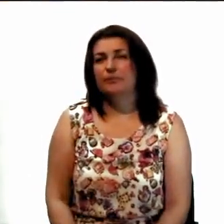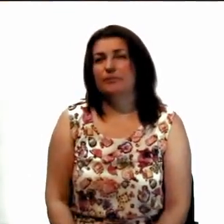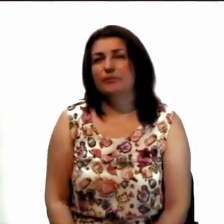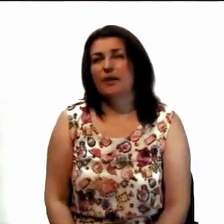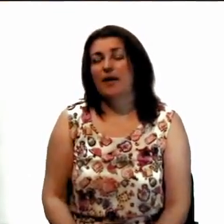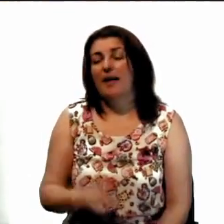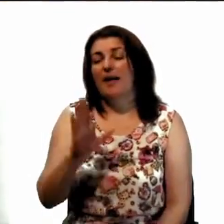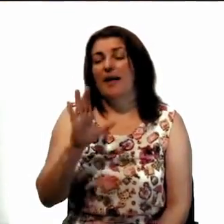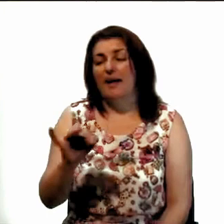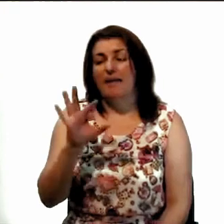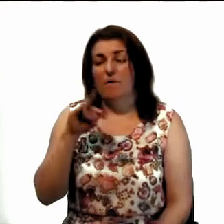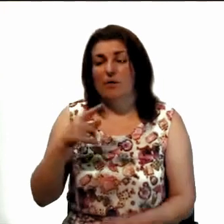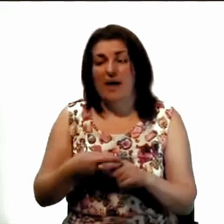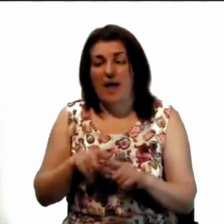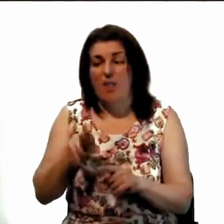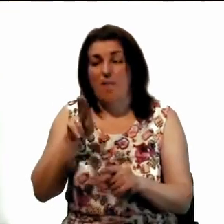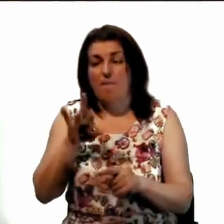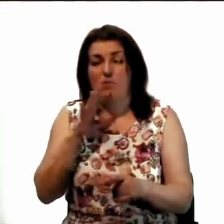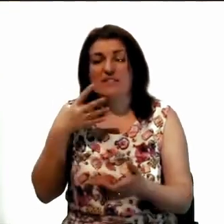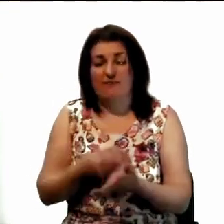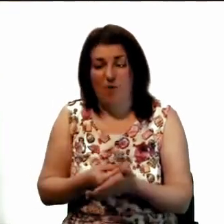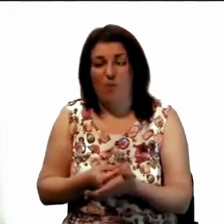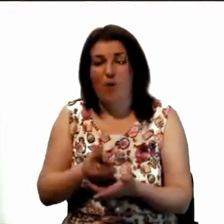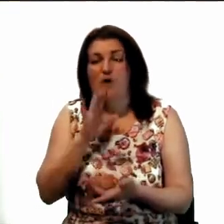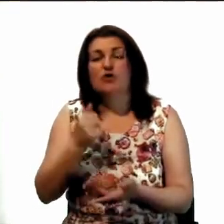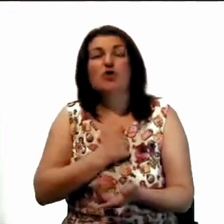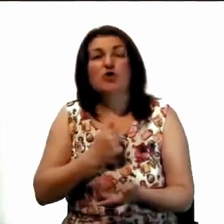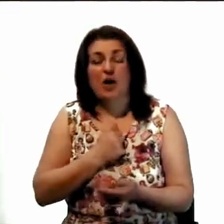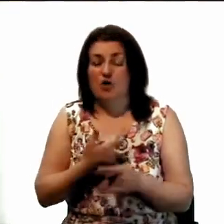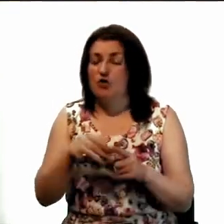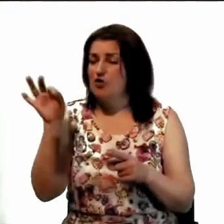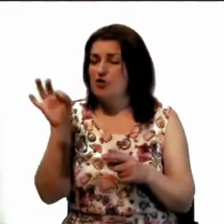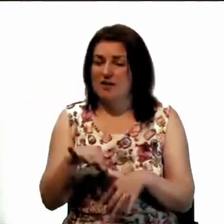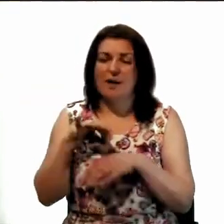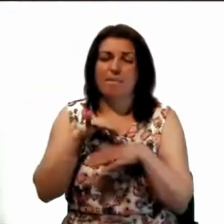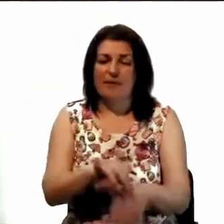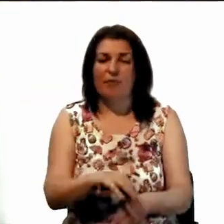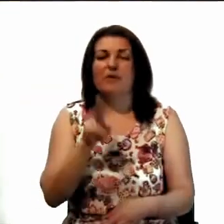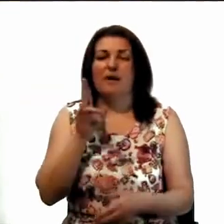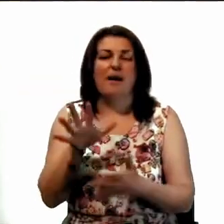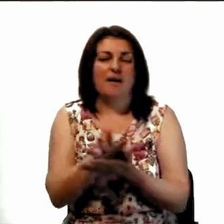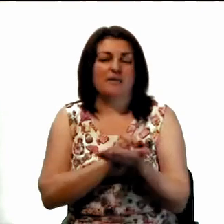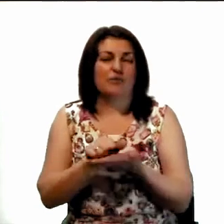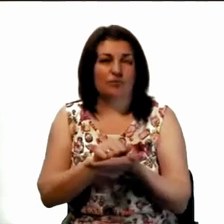И вот это по-своему, к сожалению, часто приводит к разрушению,